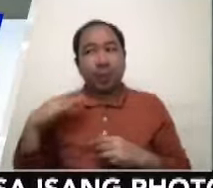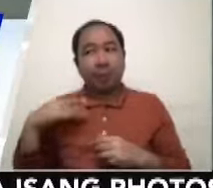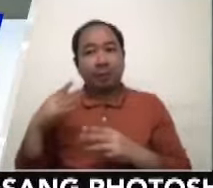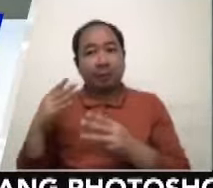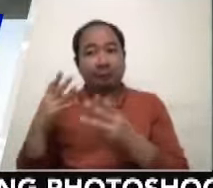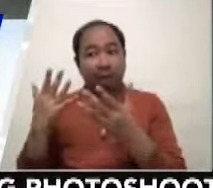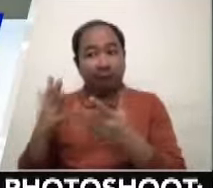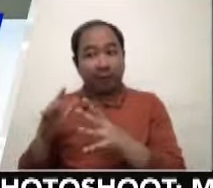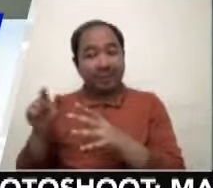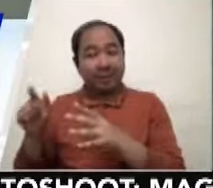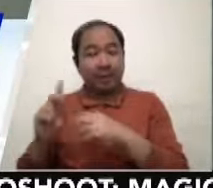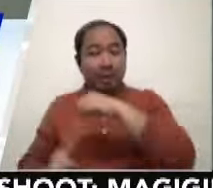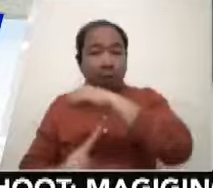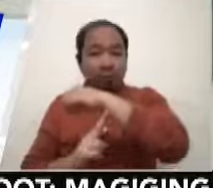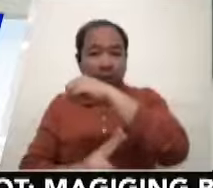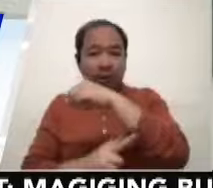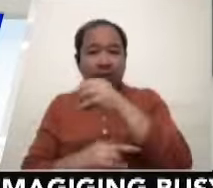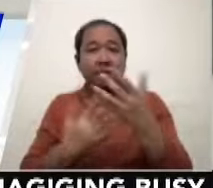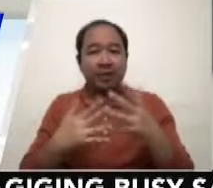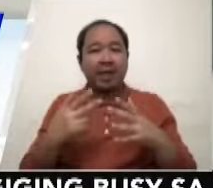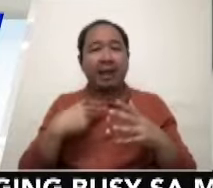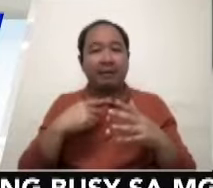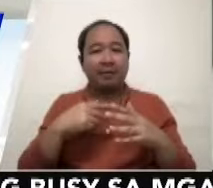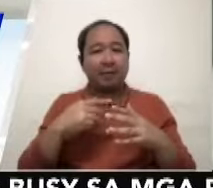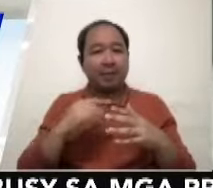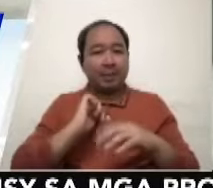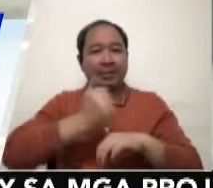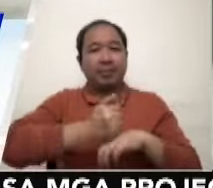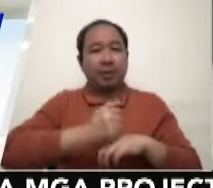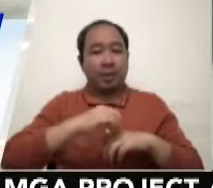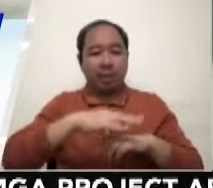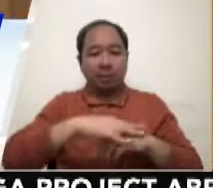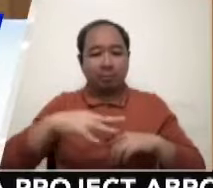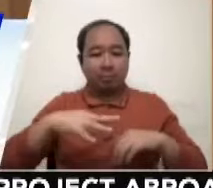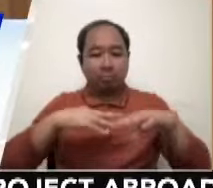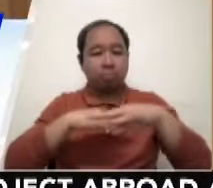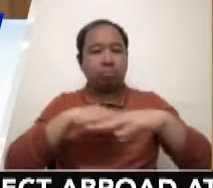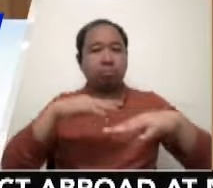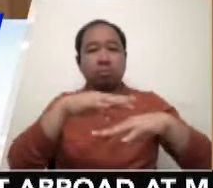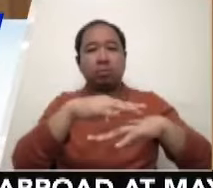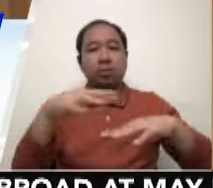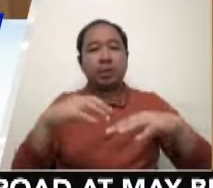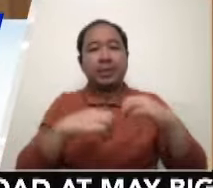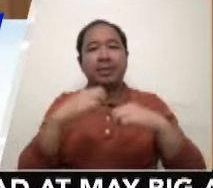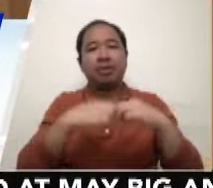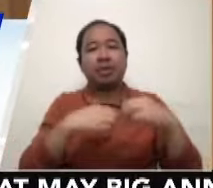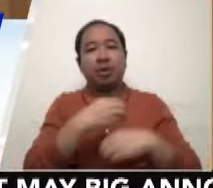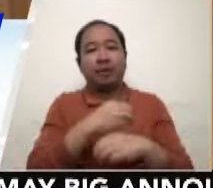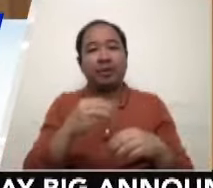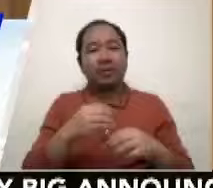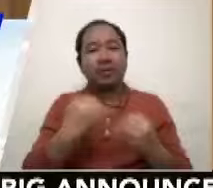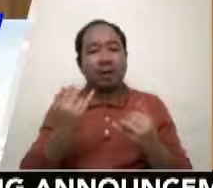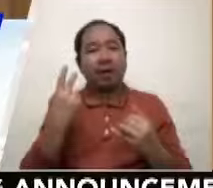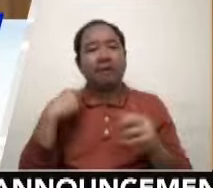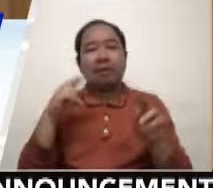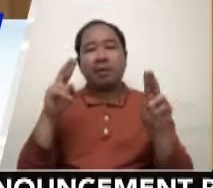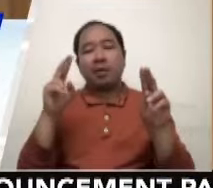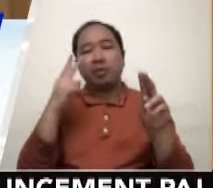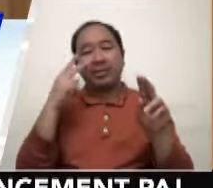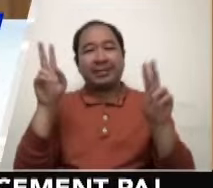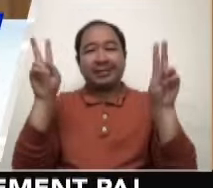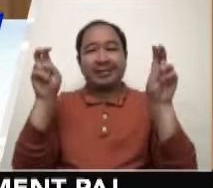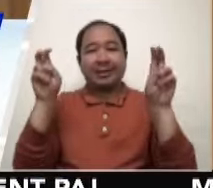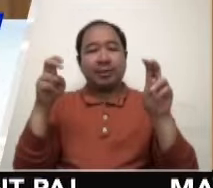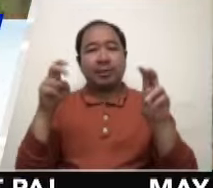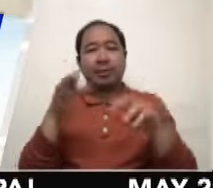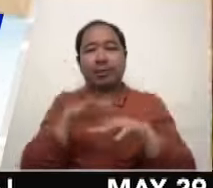naglagay na ng maayos na pedestrian lane ang City Engineering Office sa lugar. Slow down po at saka nakalagay doon na may pedestrian crossing